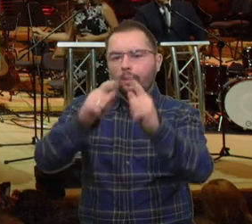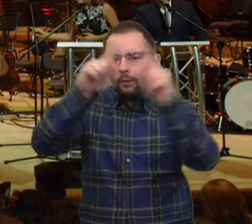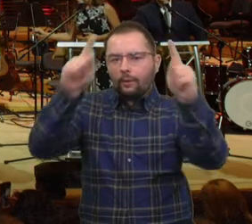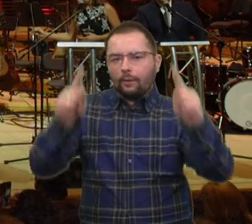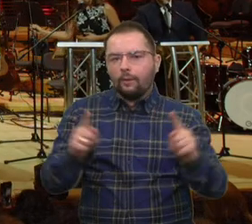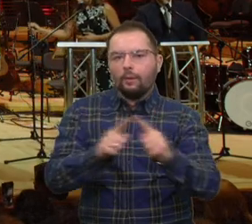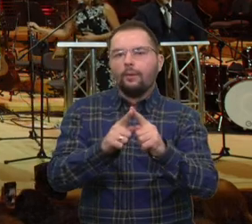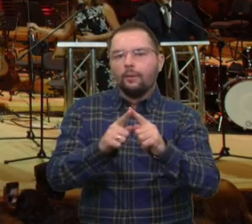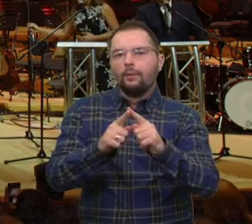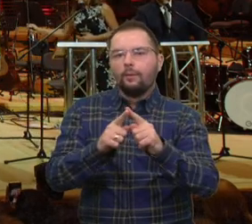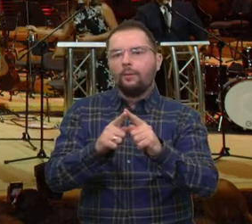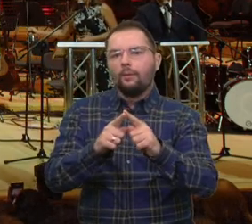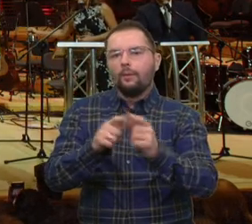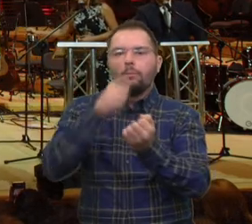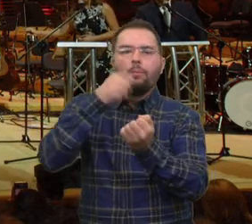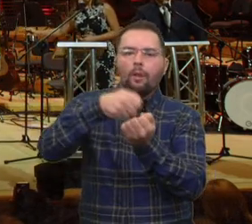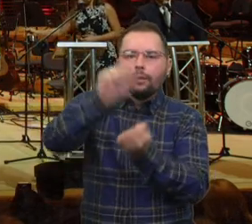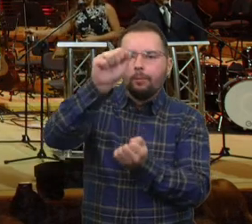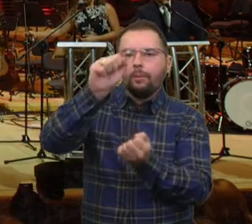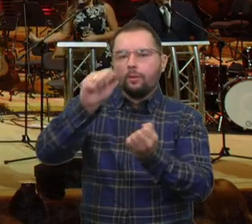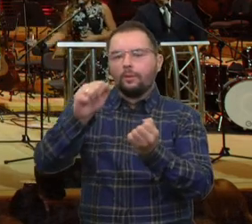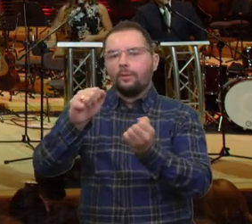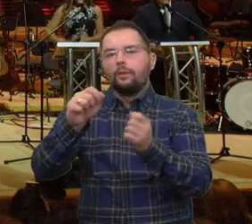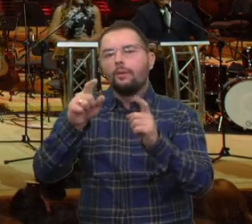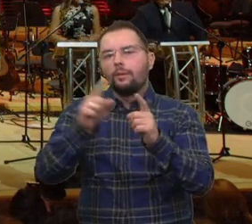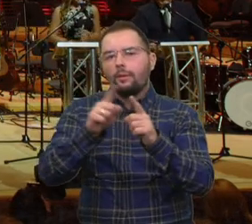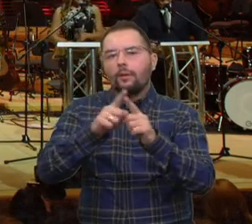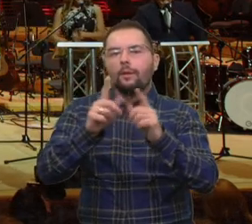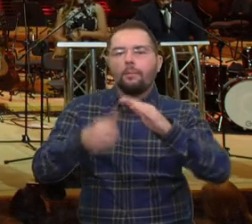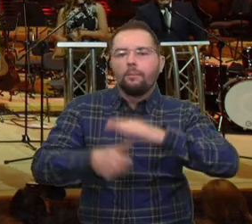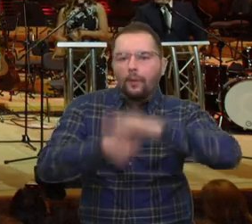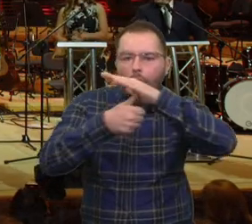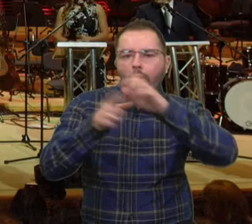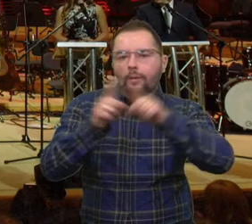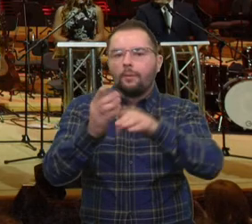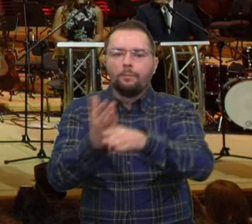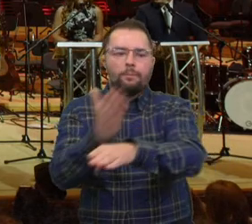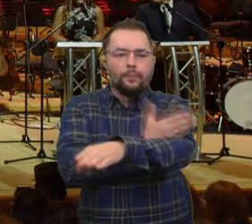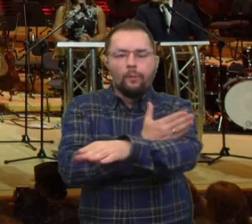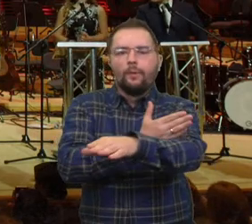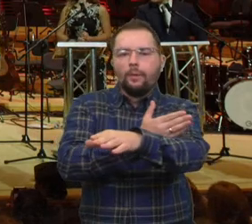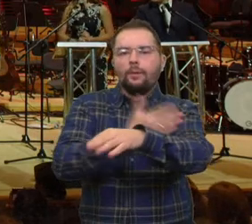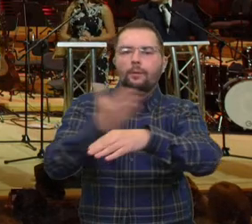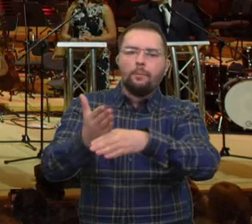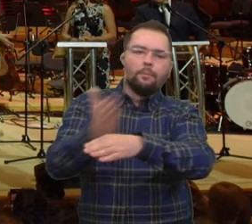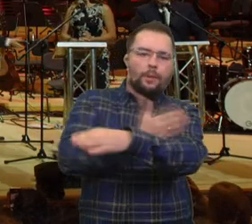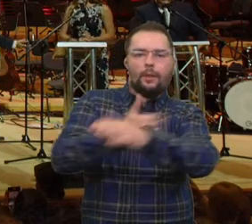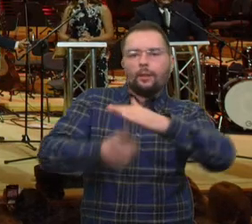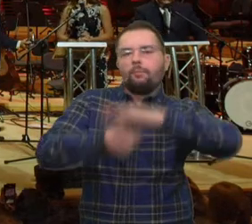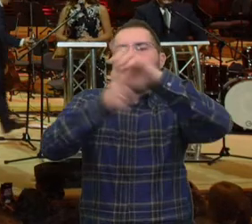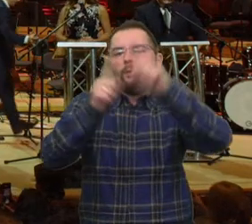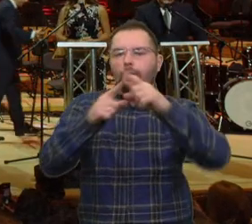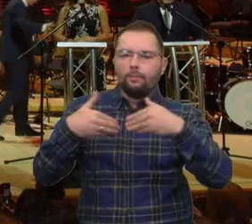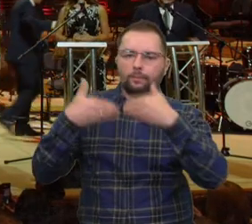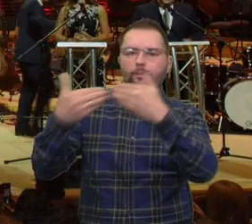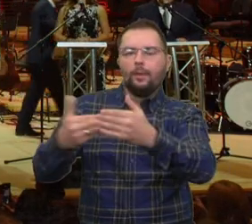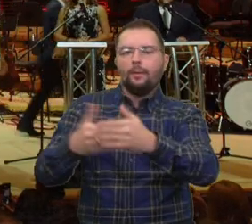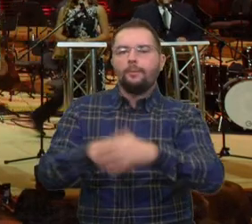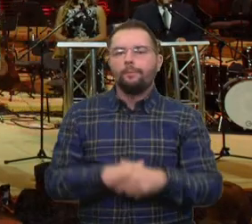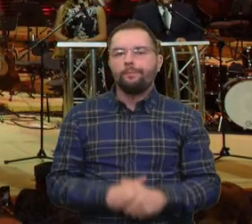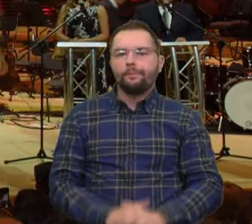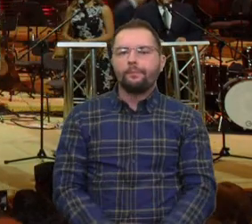należną przewodniczącemu i byłym przewodniczącym Sejmiku Śląskiego. Te zacne nazwiska już za chwilę przed państwem.